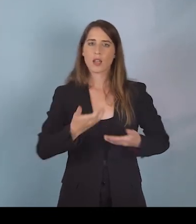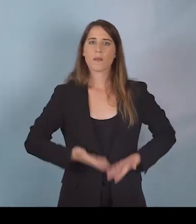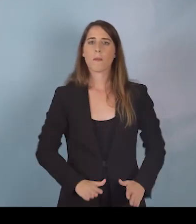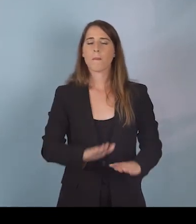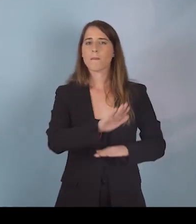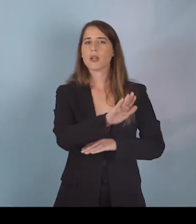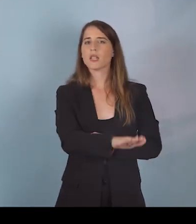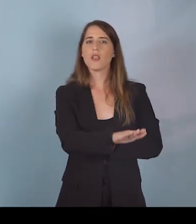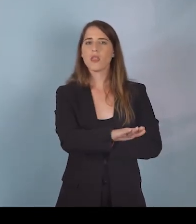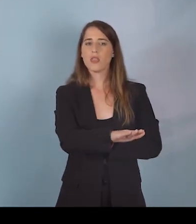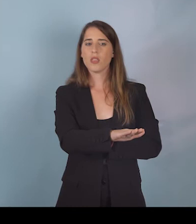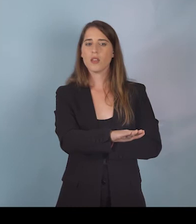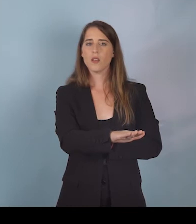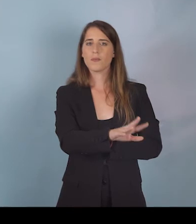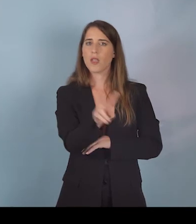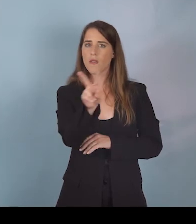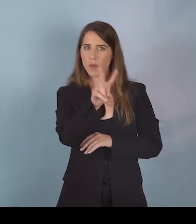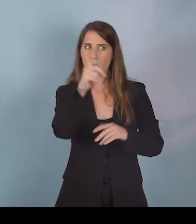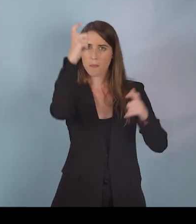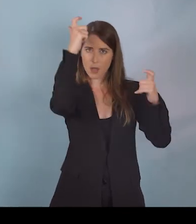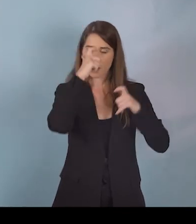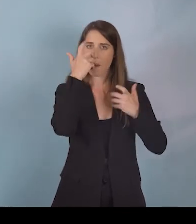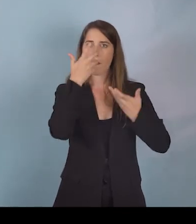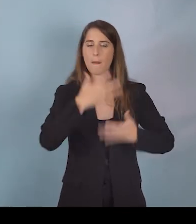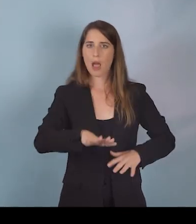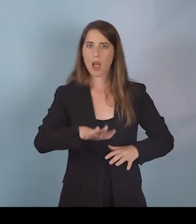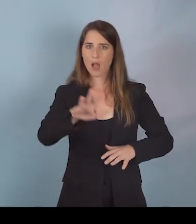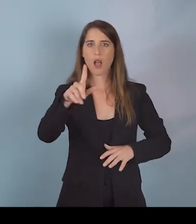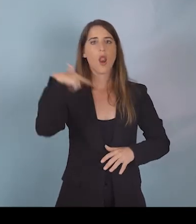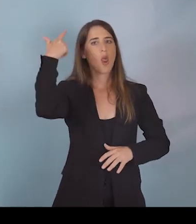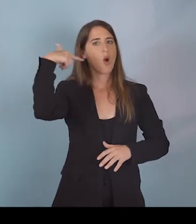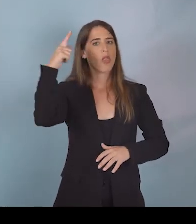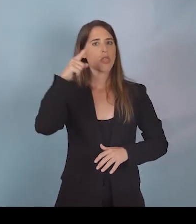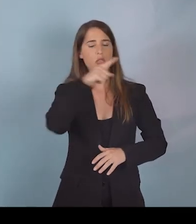δύο γυναικών οι οποίοι είχαν ένα παιδάκι στο...